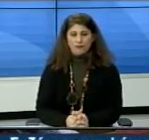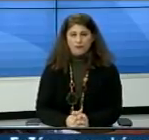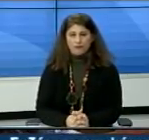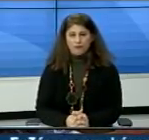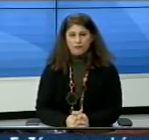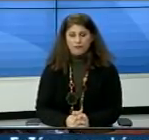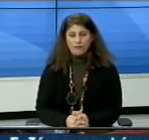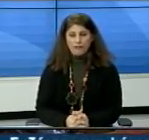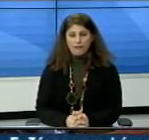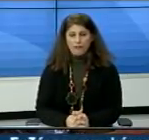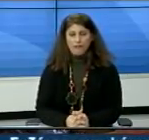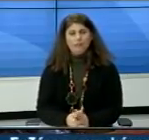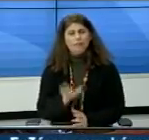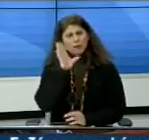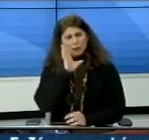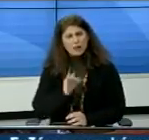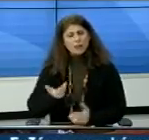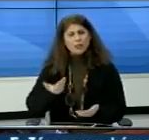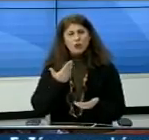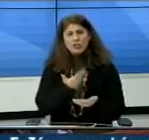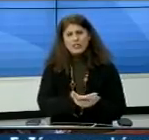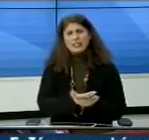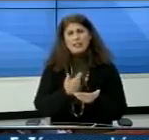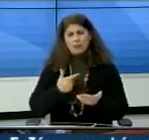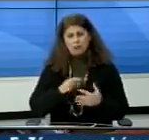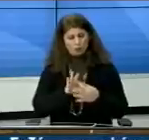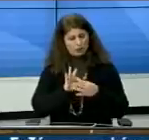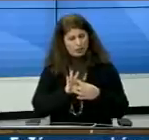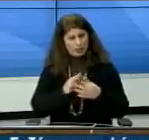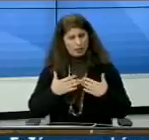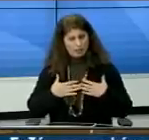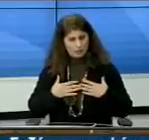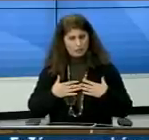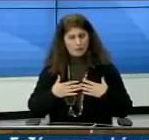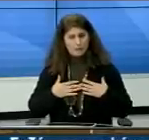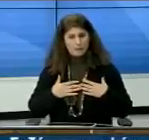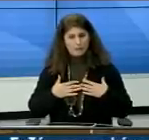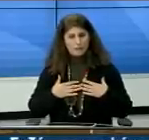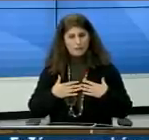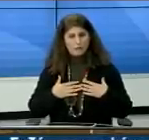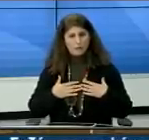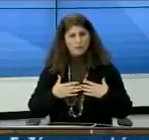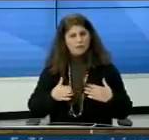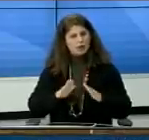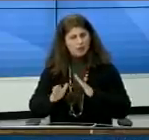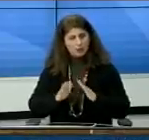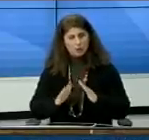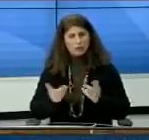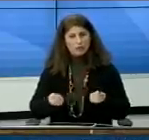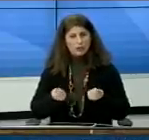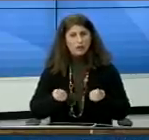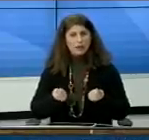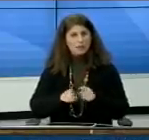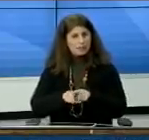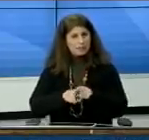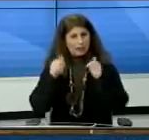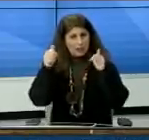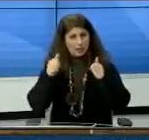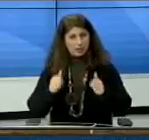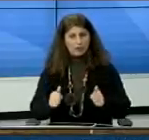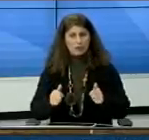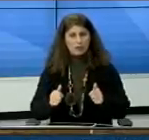Και πράγματι, έχω ζητήσει από τους συνεργάτες μου και θα φροντίσουμε να κάνουμε τη σχετική ανακοίνωση